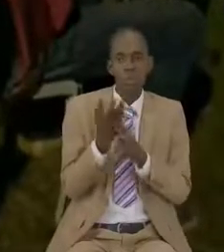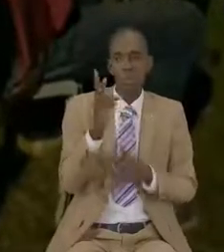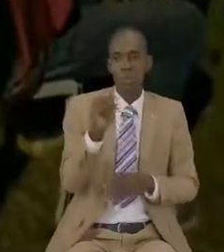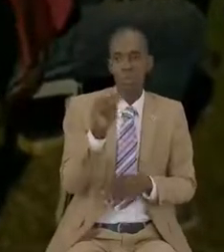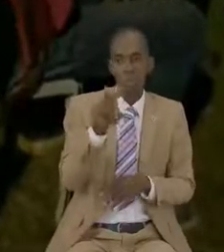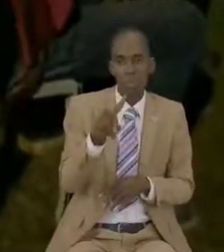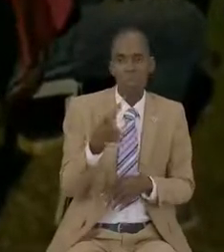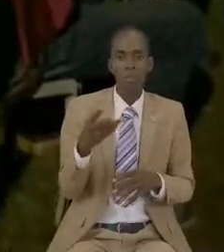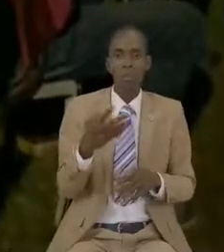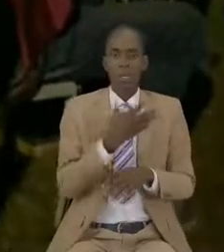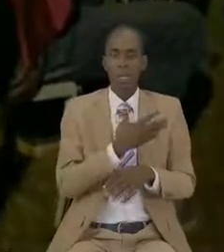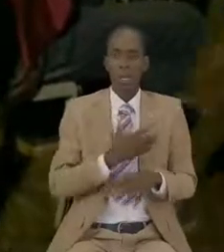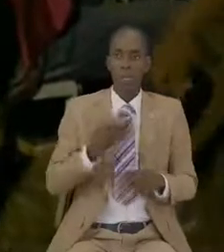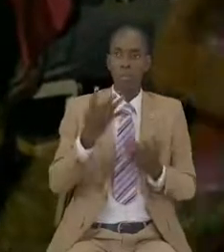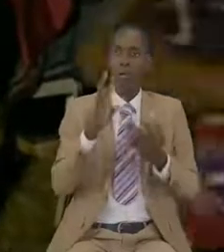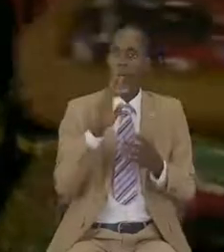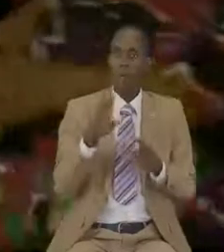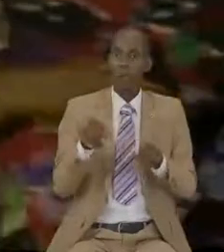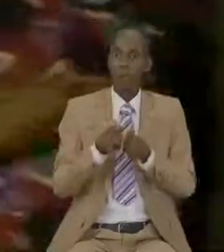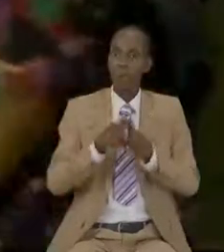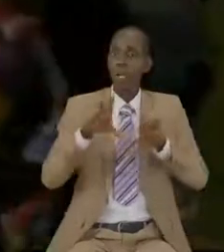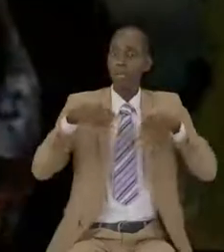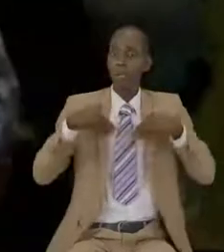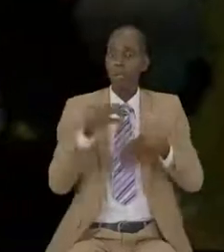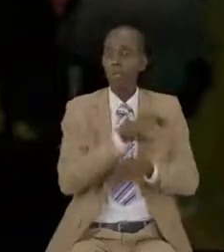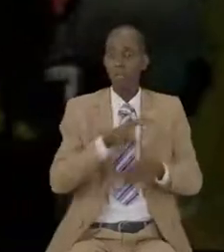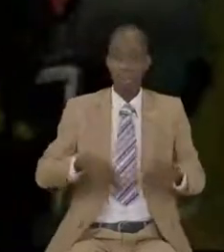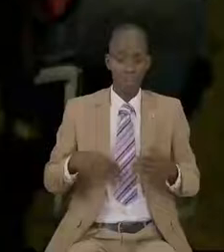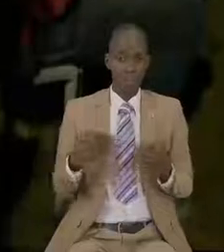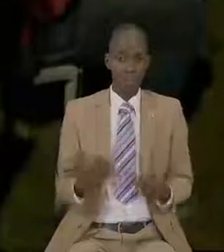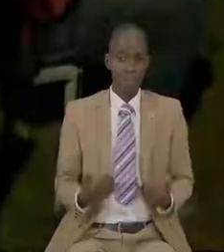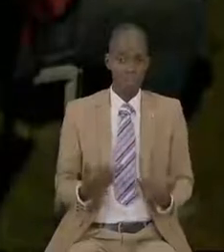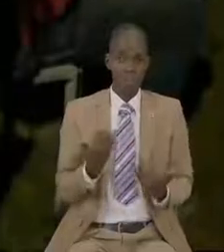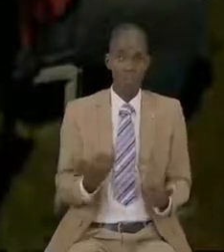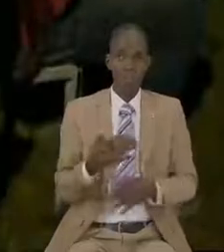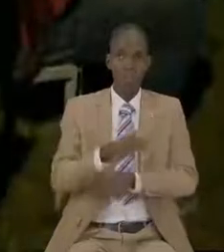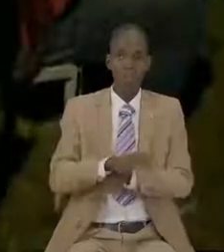et aidons tous ceux-là qui ont donné leur vie au Seigneur ce soir.